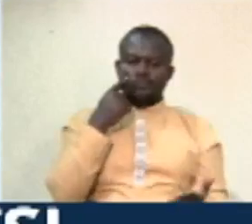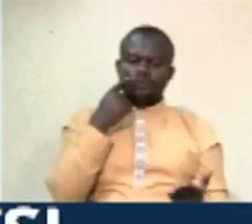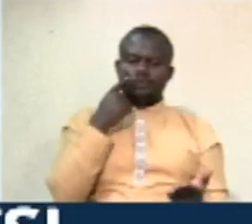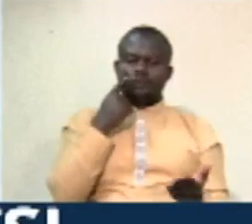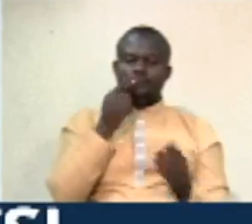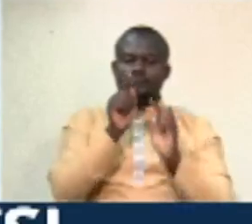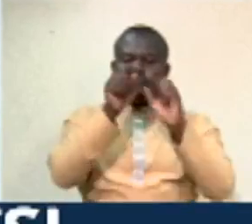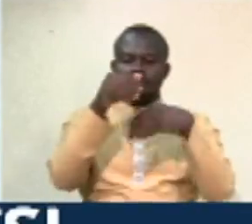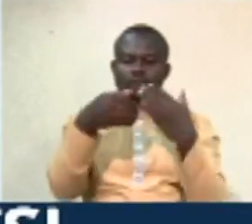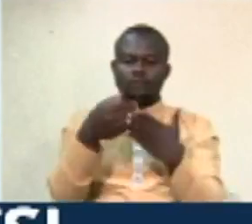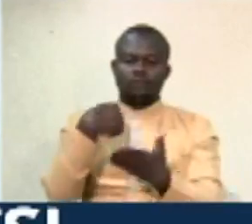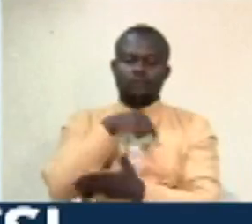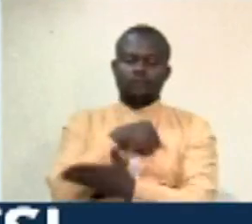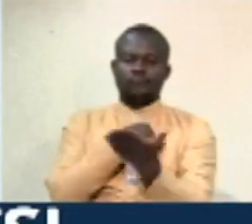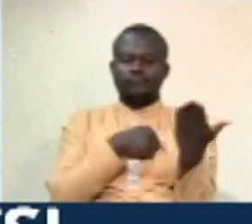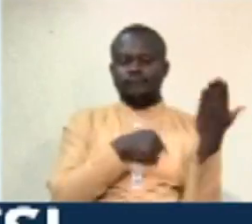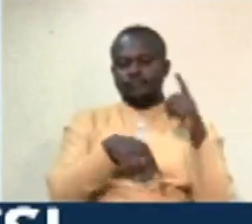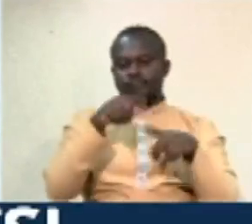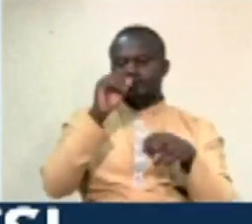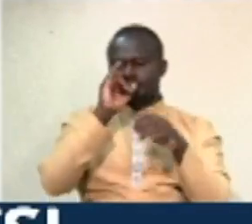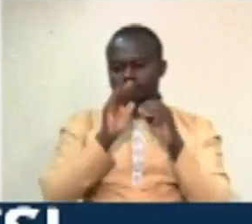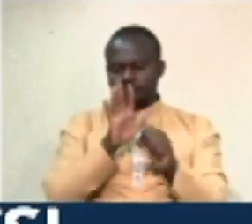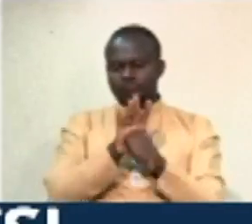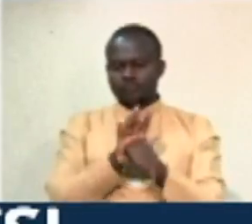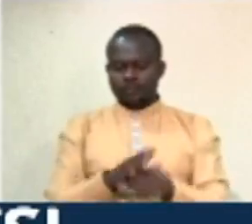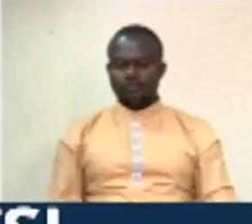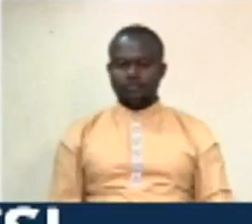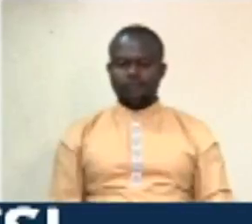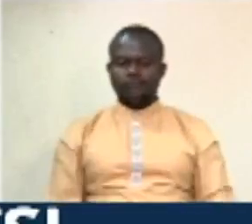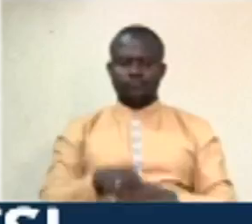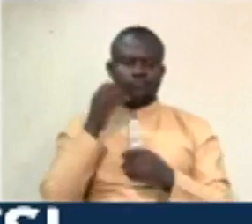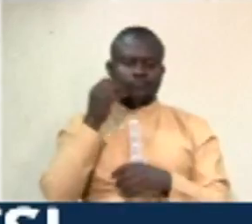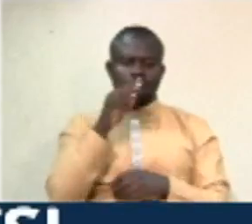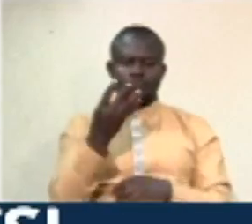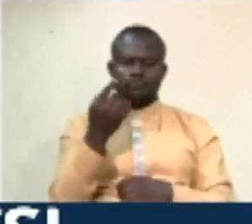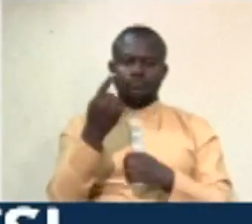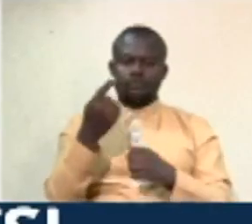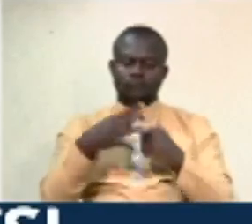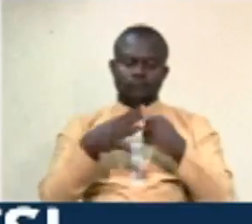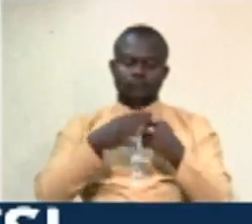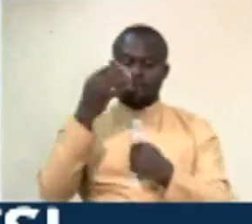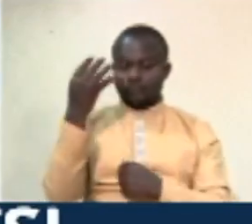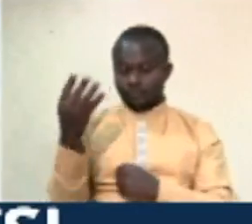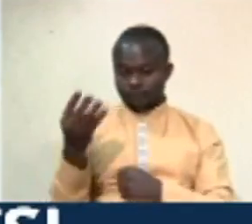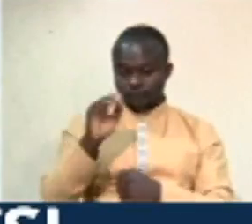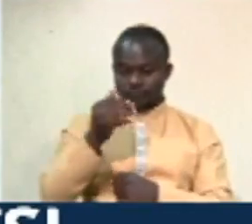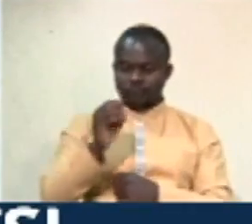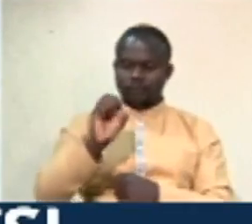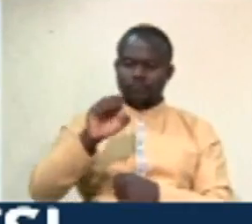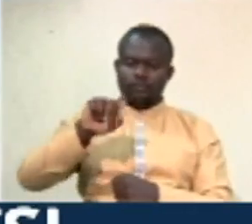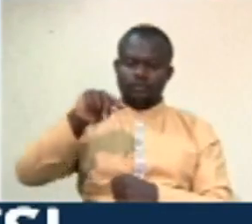zijye ahangaha muri Saint Andre zice abatutsi benshi bari bahungiye. Muri Mata igihumbi kimwe magana cyenda mirongo icyenda na kane, Joseph